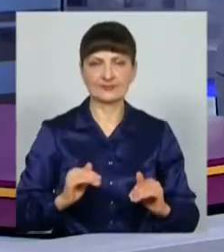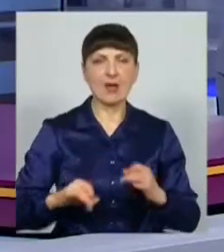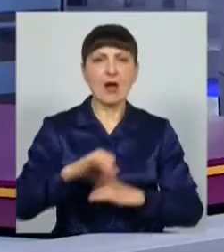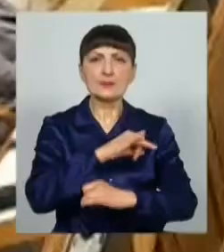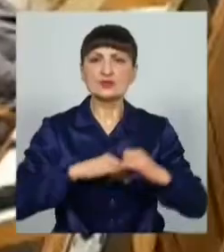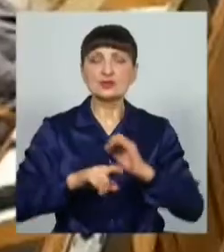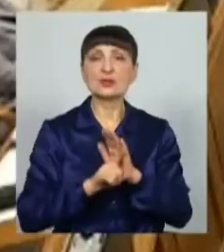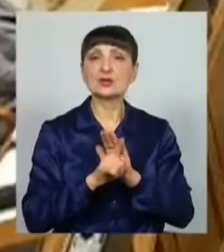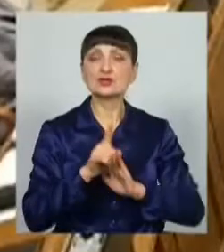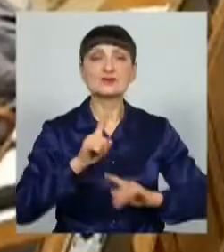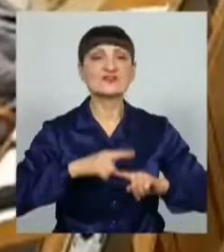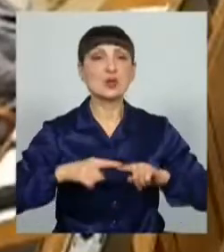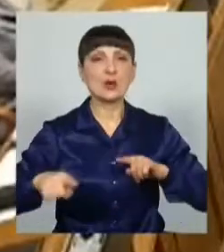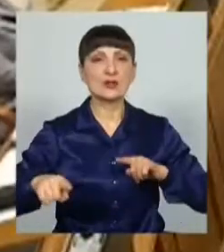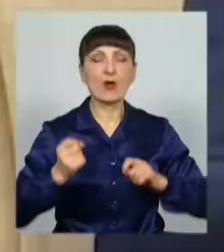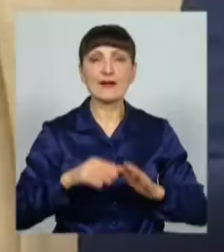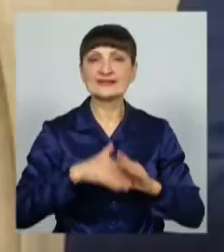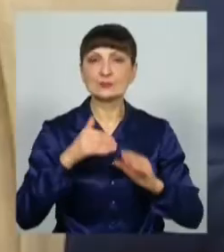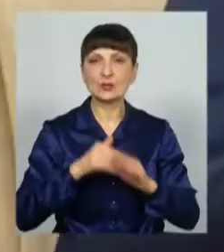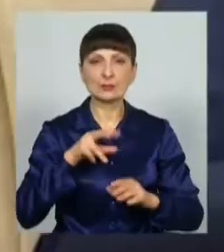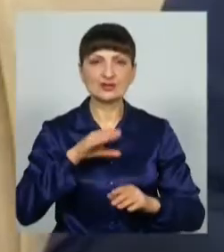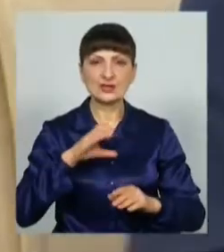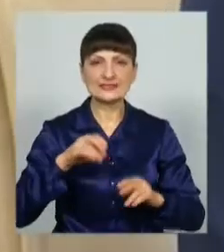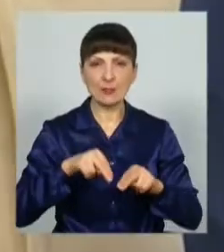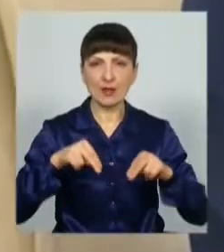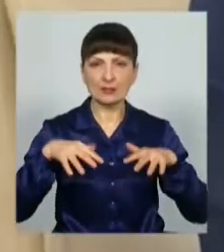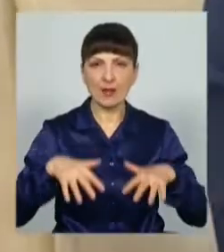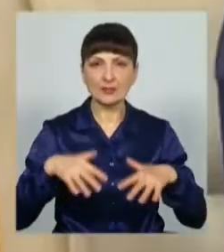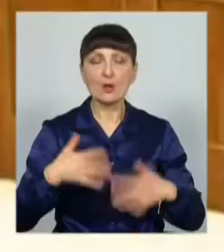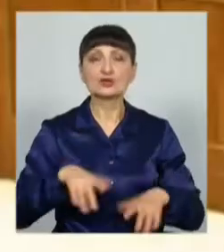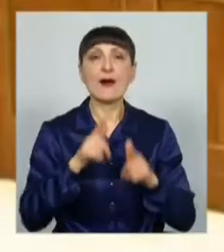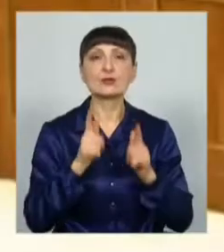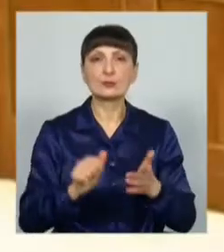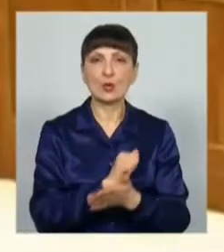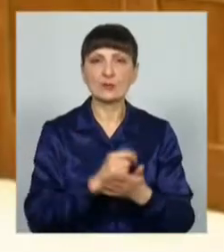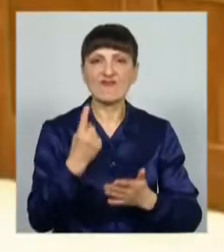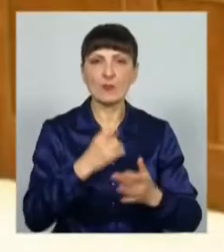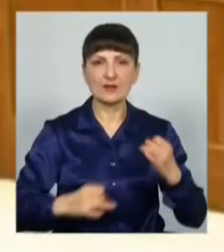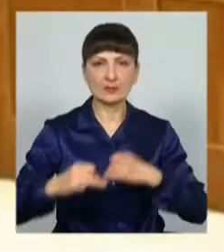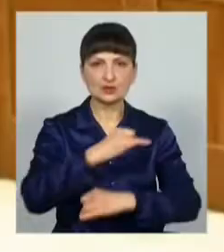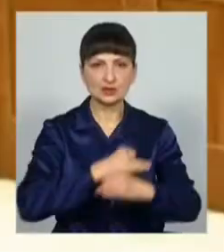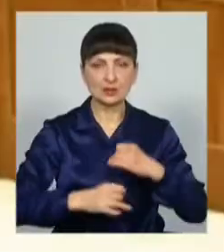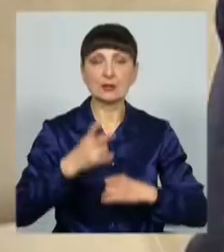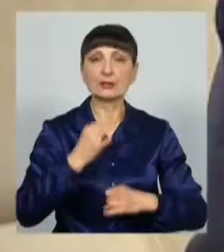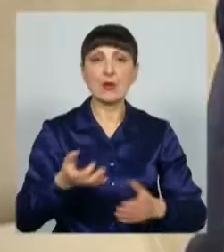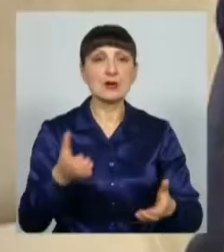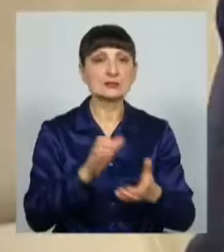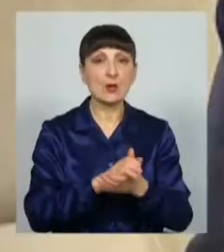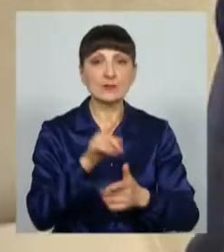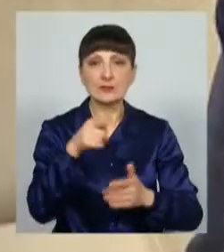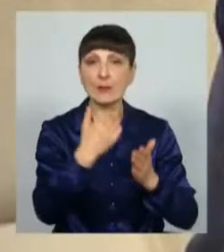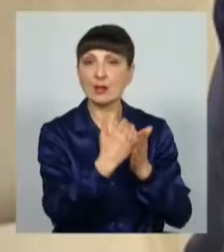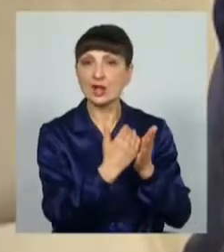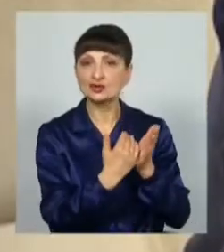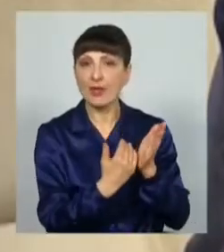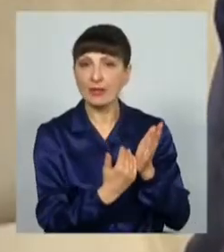обсуждение началось вскоре после того, как депутаты Мажилиса парламента одобрили документ в первом чтении. Однако, ознакомившись с некоторыми